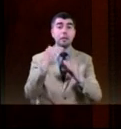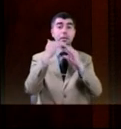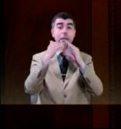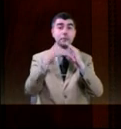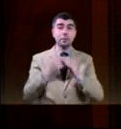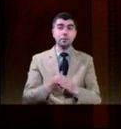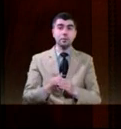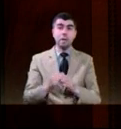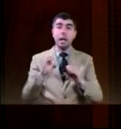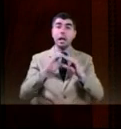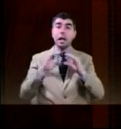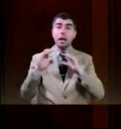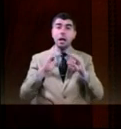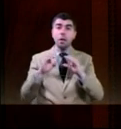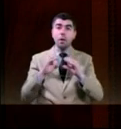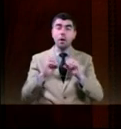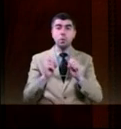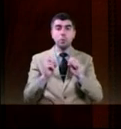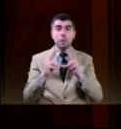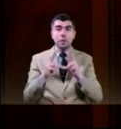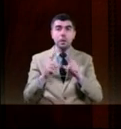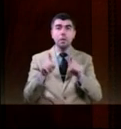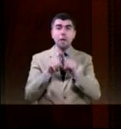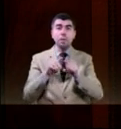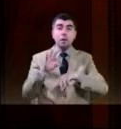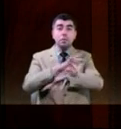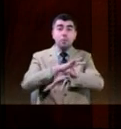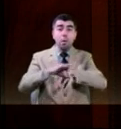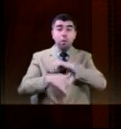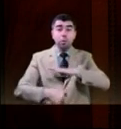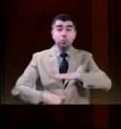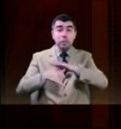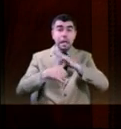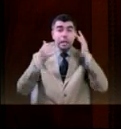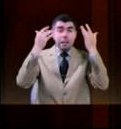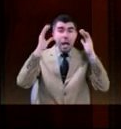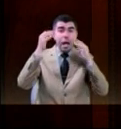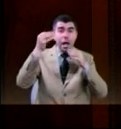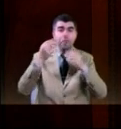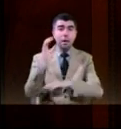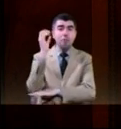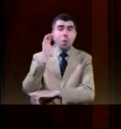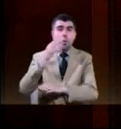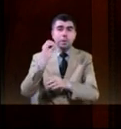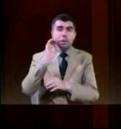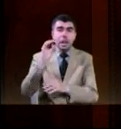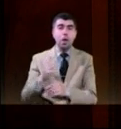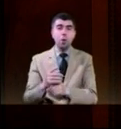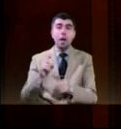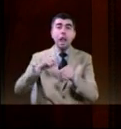كتقولوا لي الحوار، الحوار ماشي انا، انا صيفطت للمجلس الاقتصادي والاجتماعي بغض النظر على المجلس الاعلى للحسابات اللي